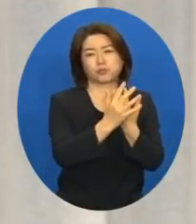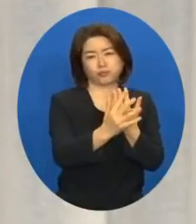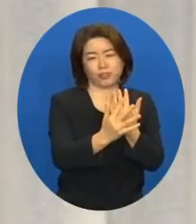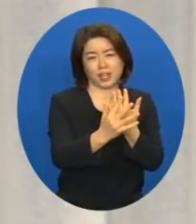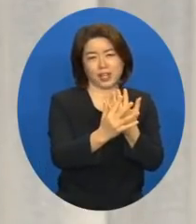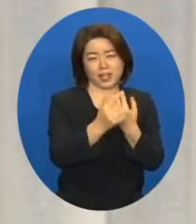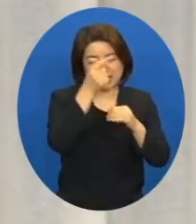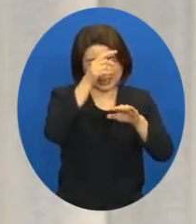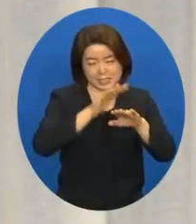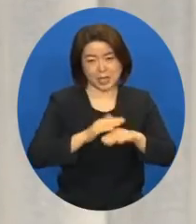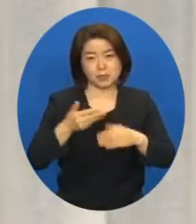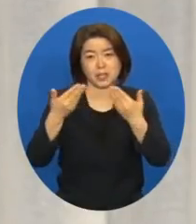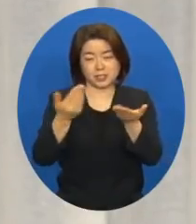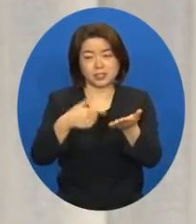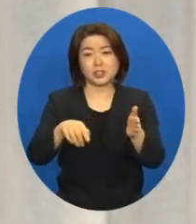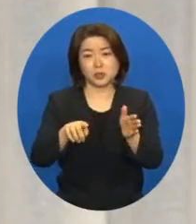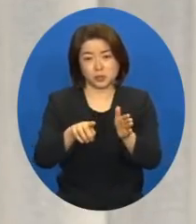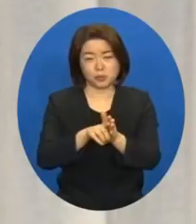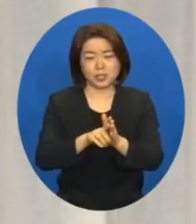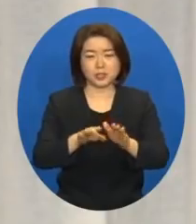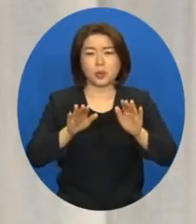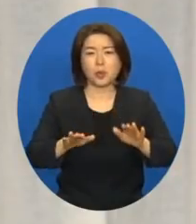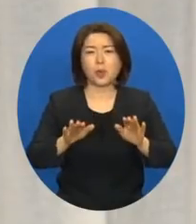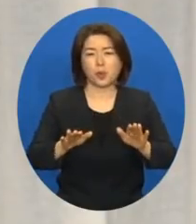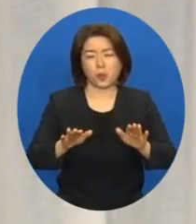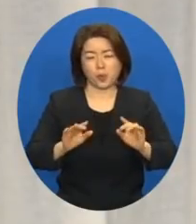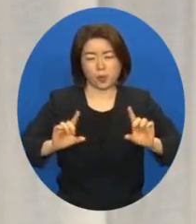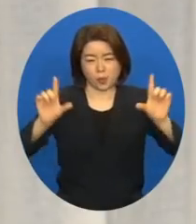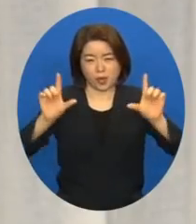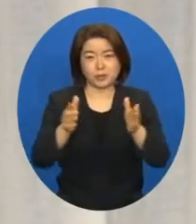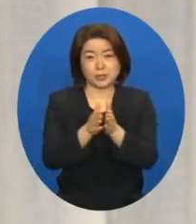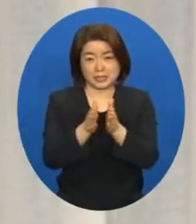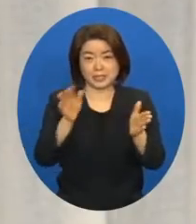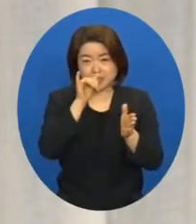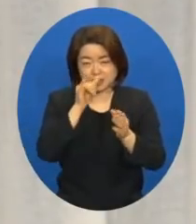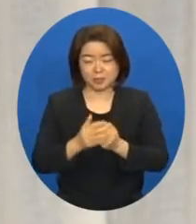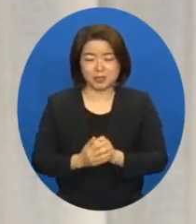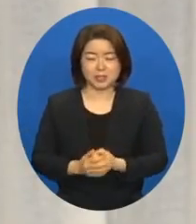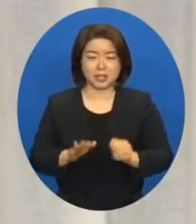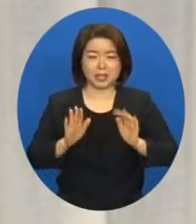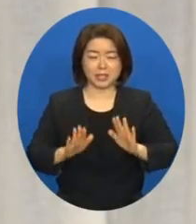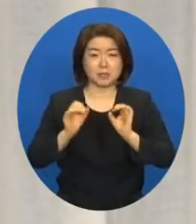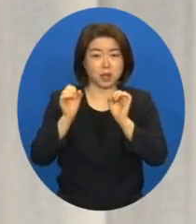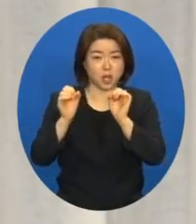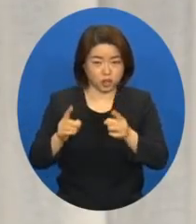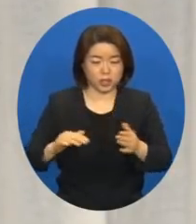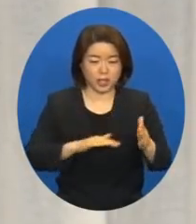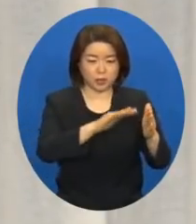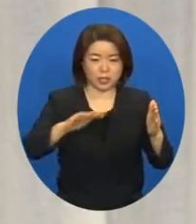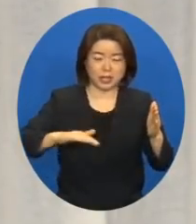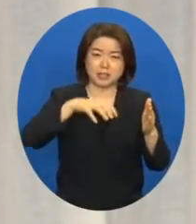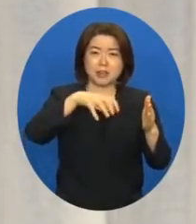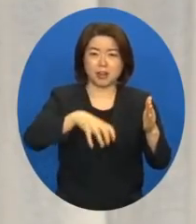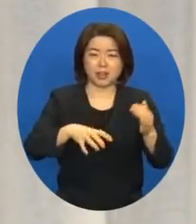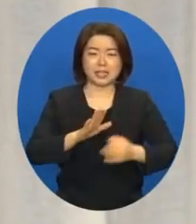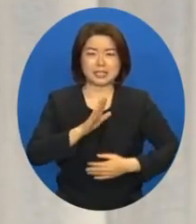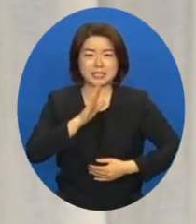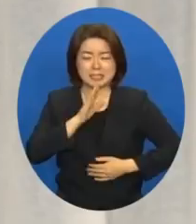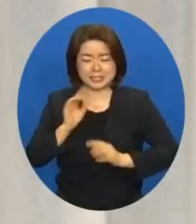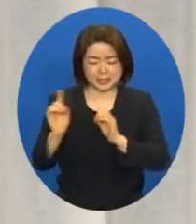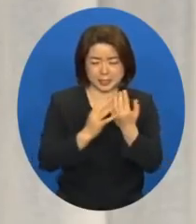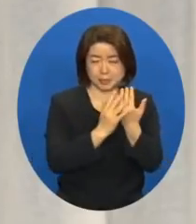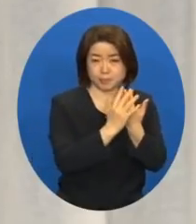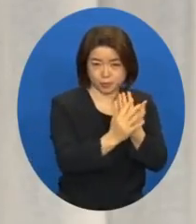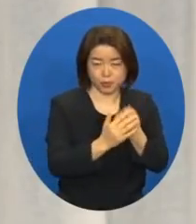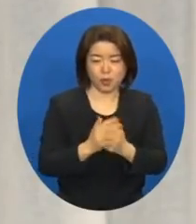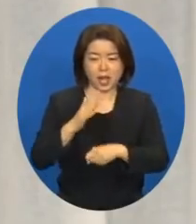올해도 가정 부흥회를 시작을 합니다. 이번 기회에 우리의 가정 안에 진정한 부흥이,